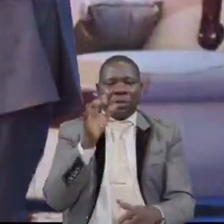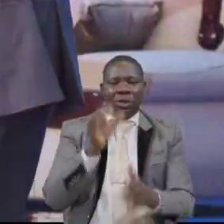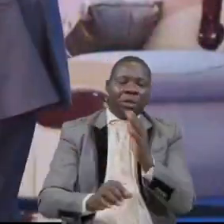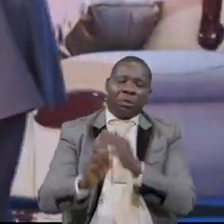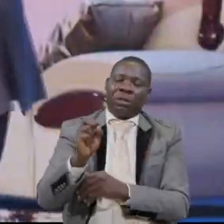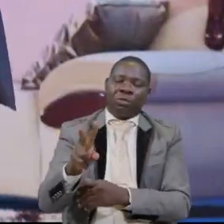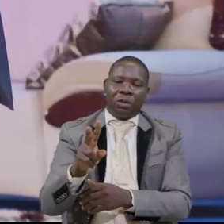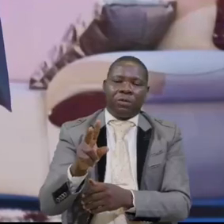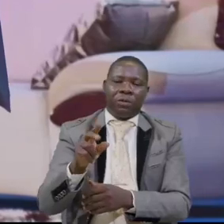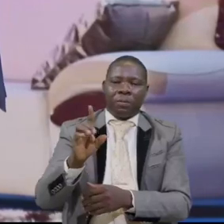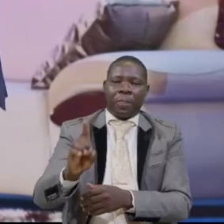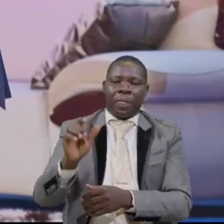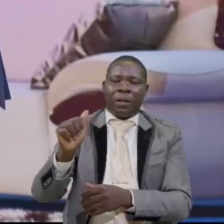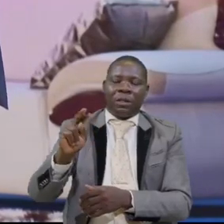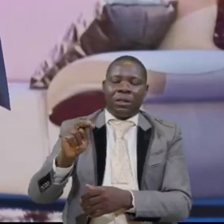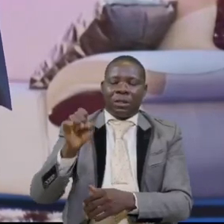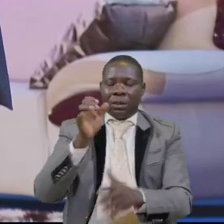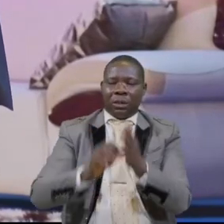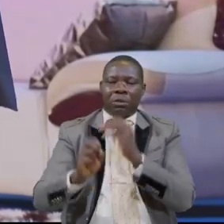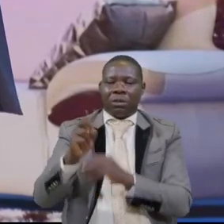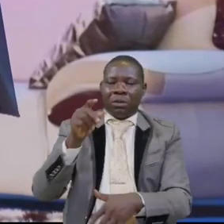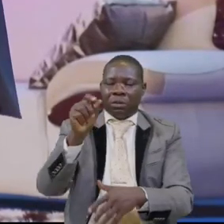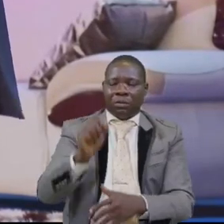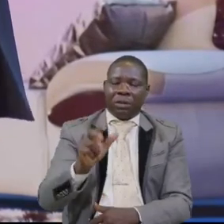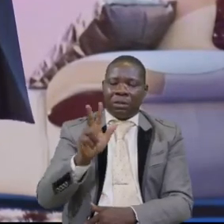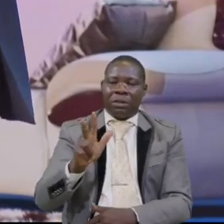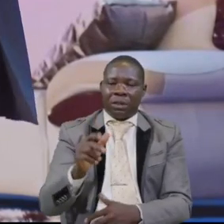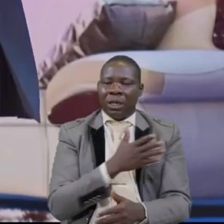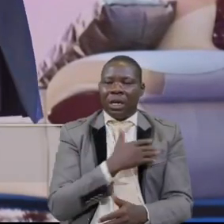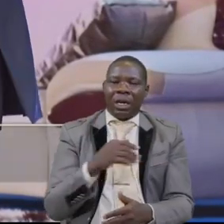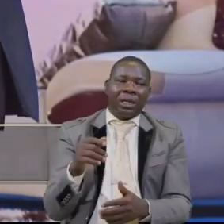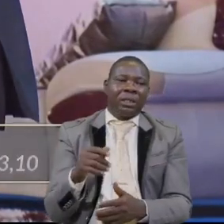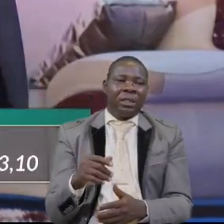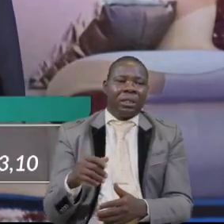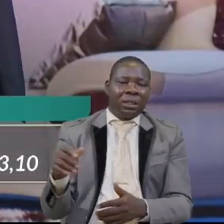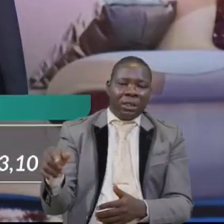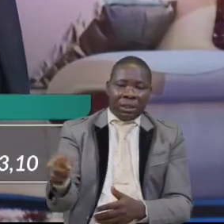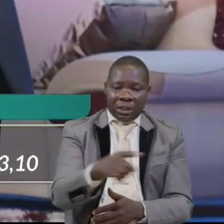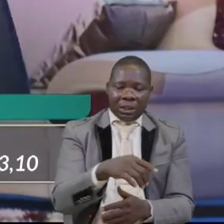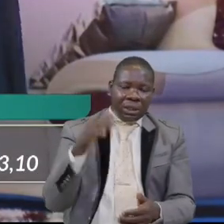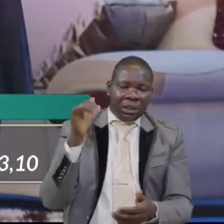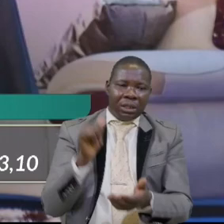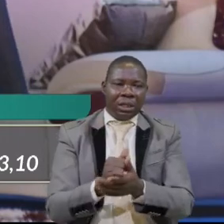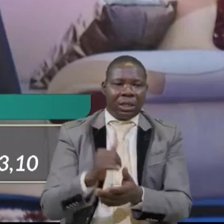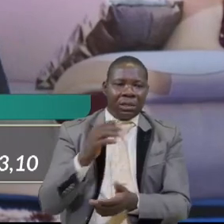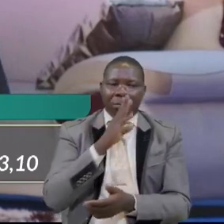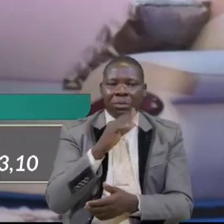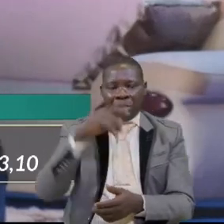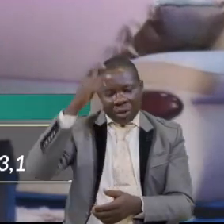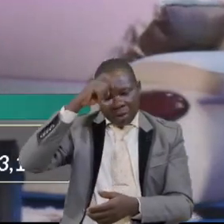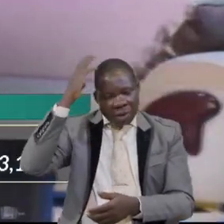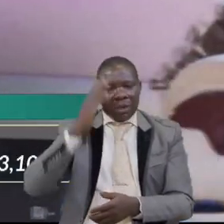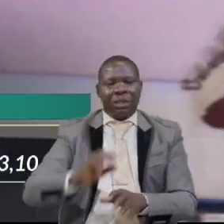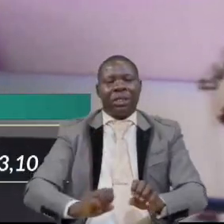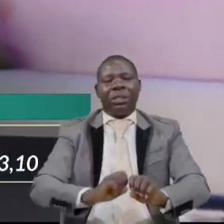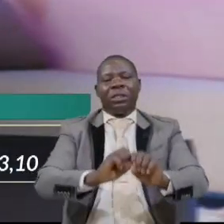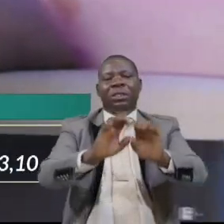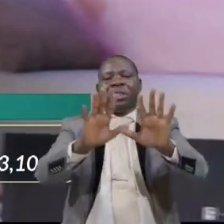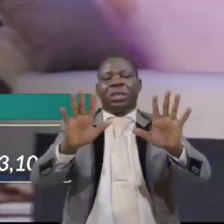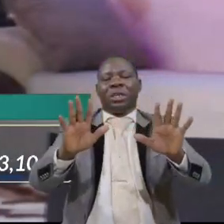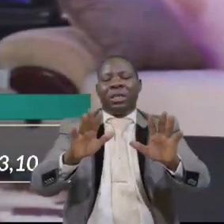Chapitre 12, Daniel, verset 3. On dit, ceux qui auront été intelligents brilleront. Ceux qui auront été